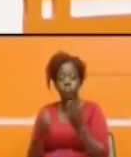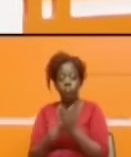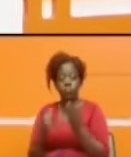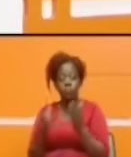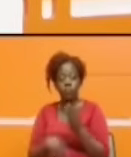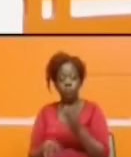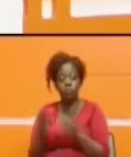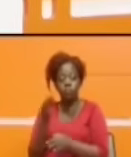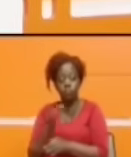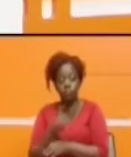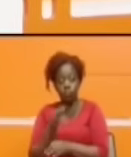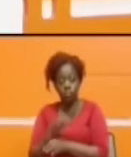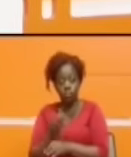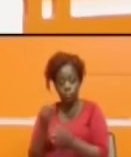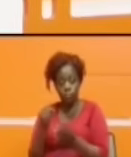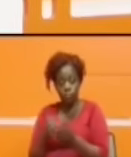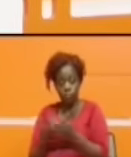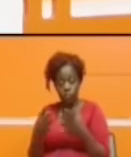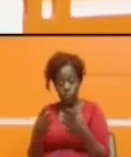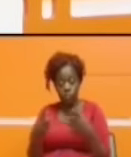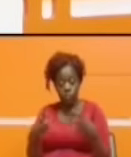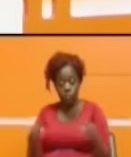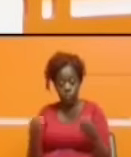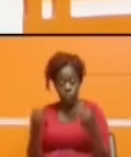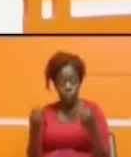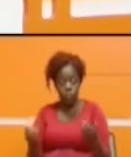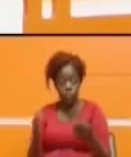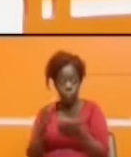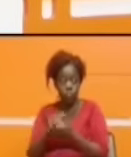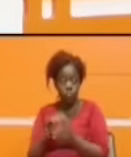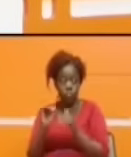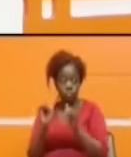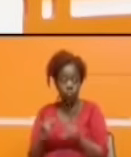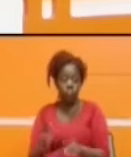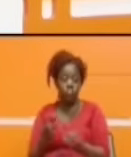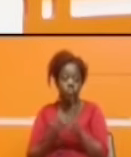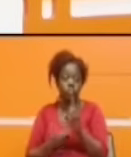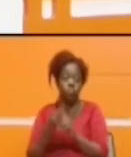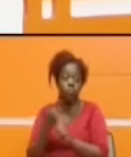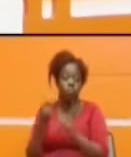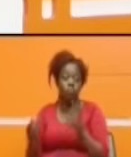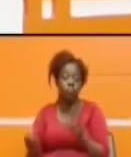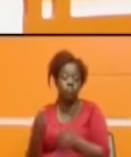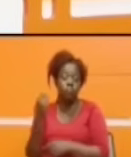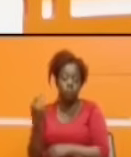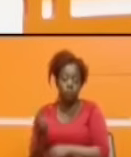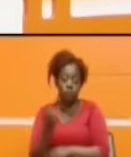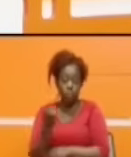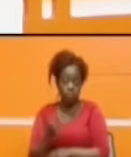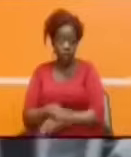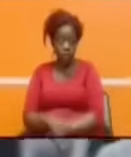ne bazimufera n'abulawo. Kati bba yasigala mu muzigo era ng'ali bw'omu.